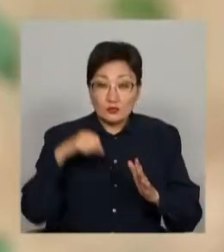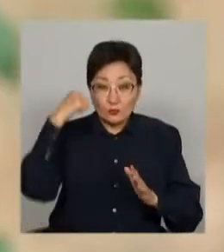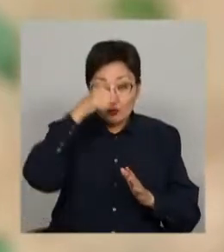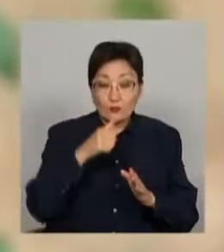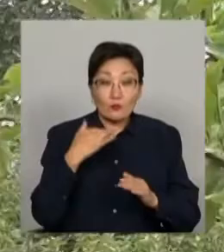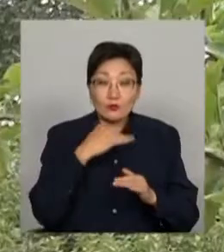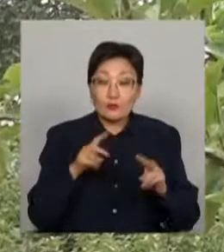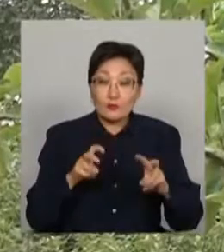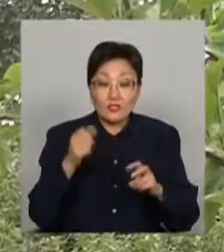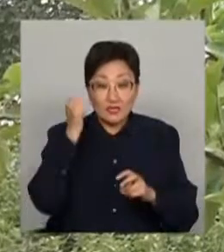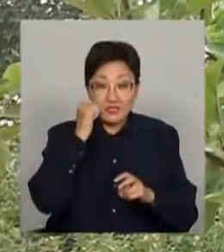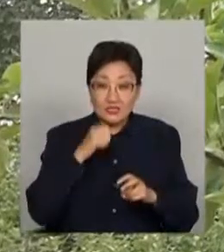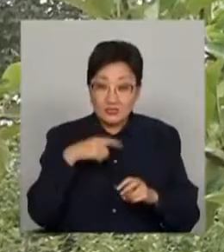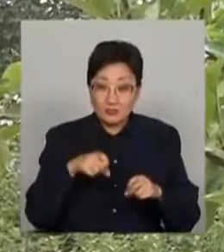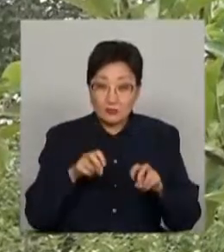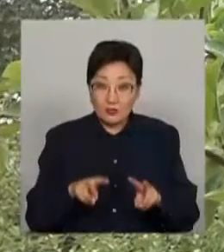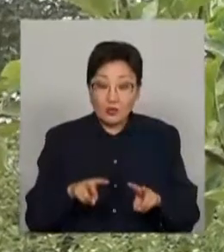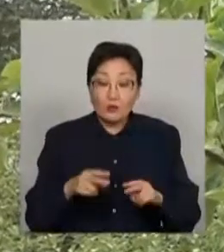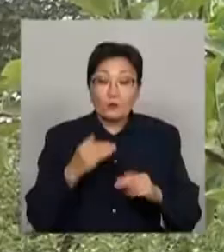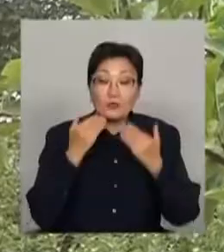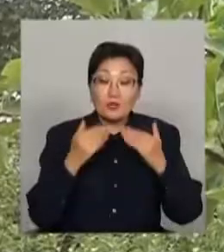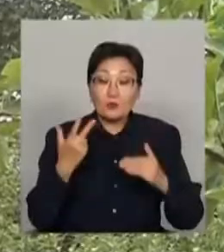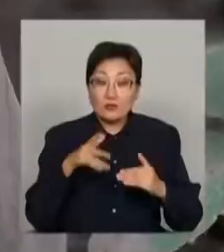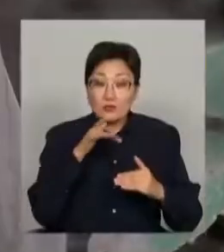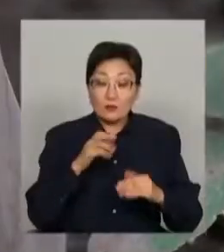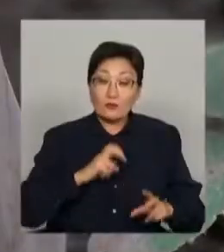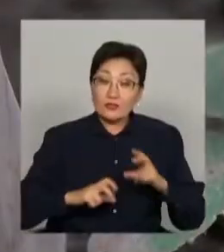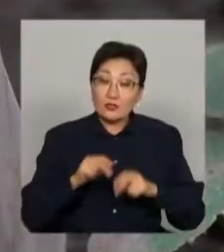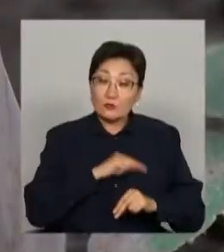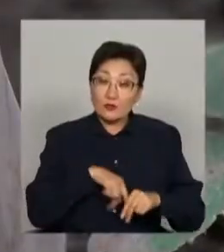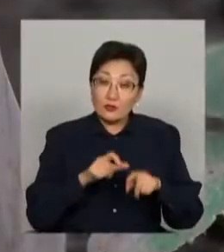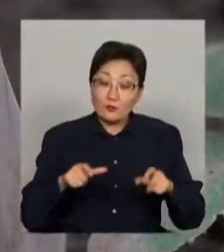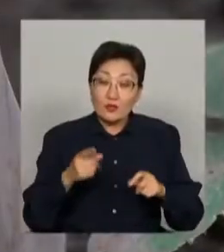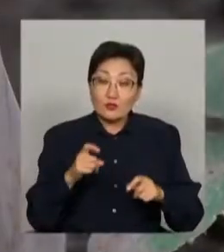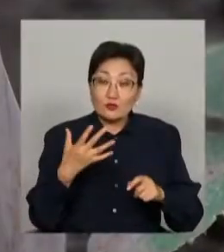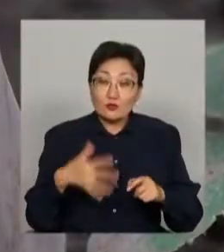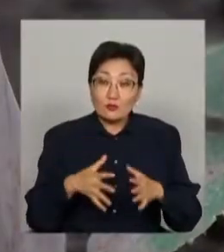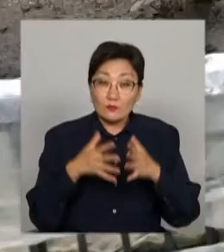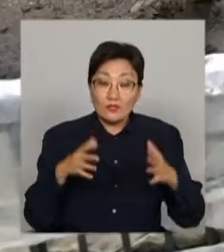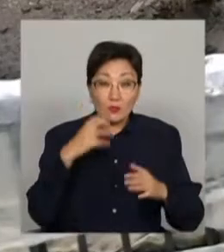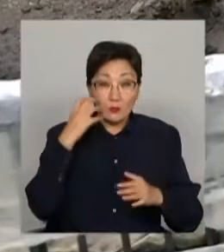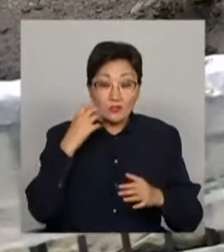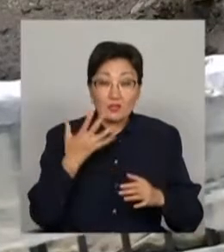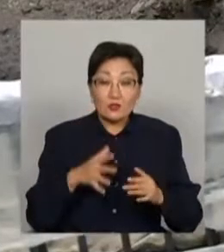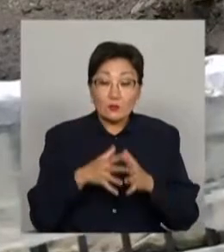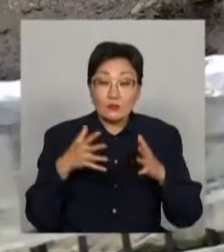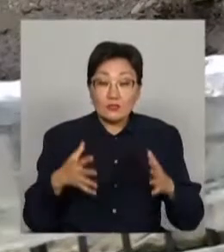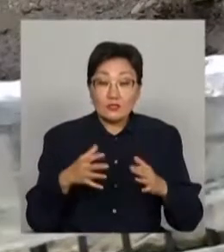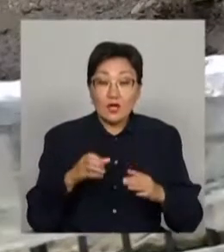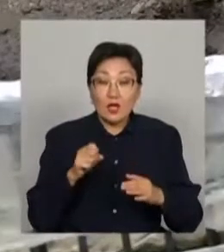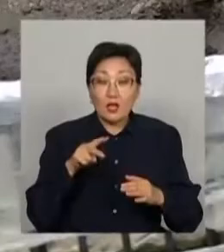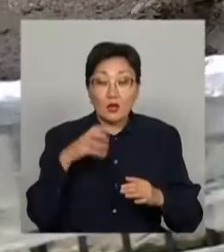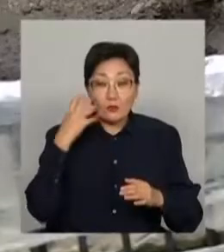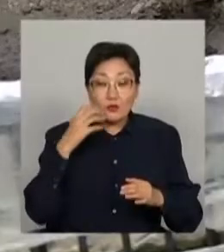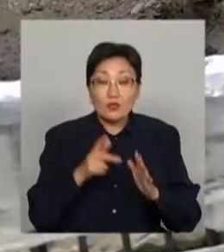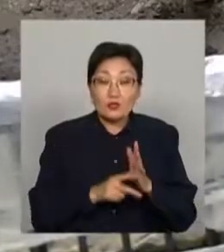көп түрі ескірген дейді мамандар. Бірақ соңғы 30 жылда институт қызметкерлері 150-ден аса алма, 50-ден аса алмұрт,